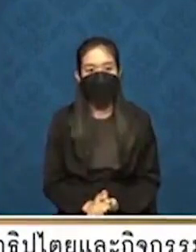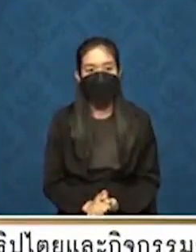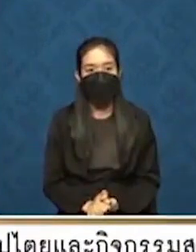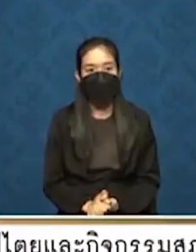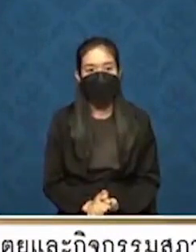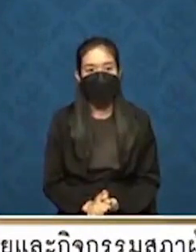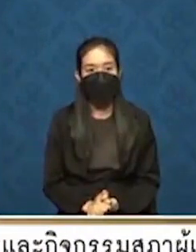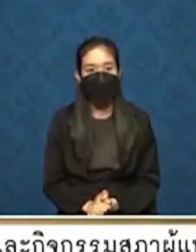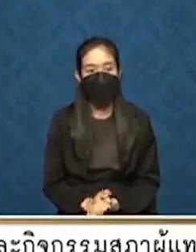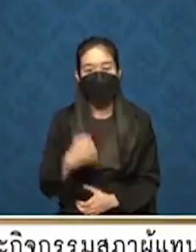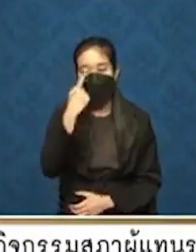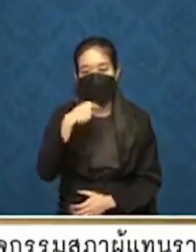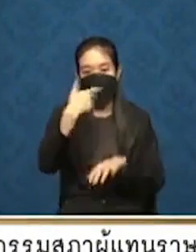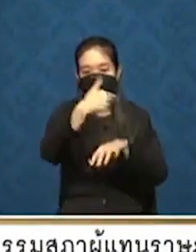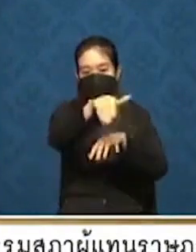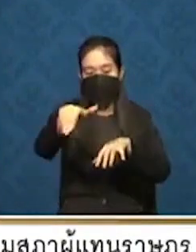แสภิ seitroo